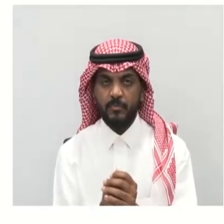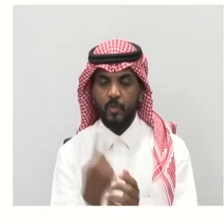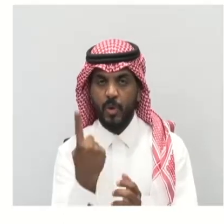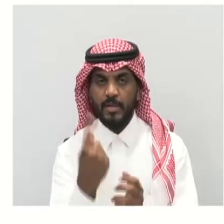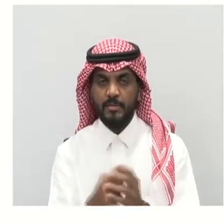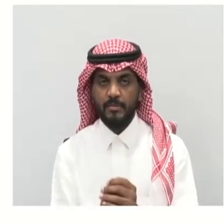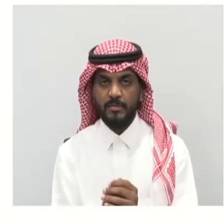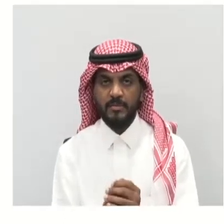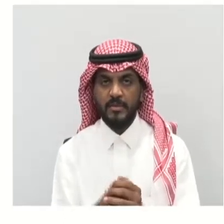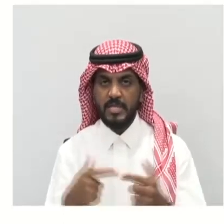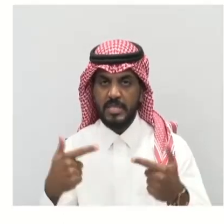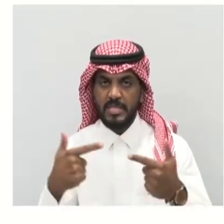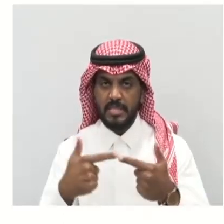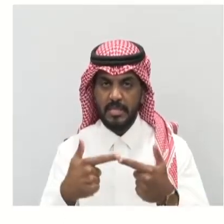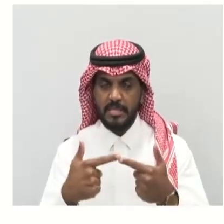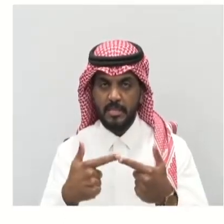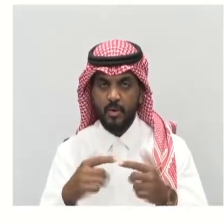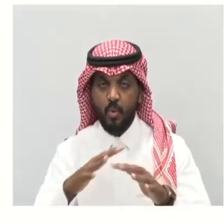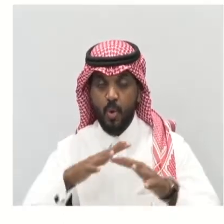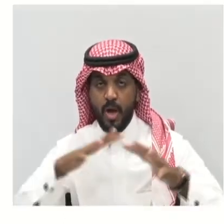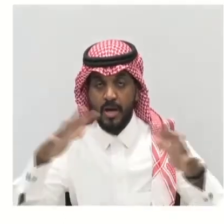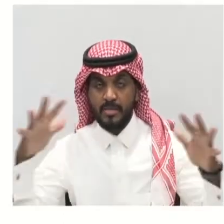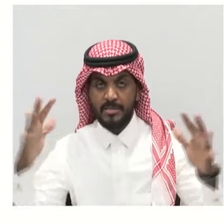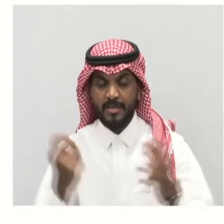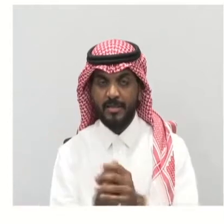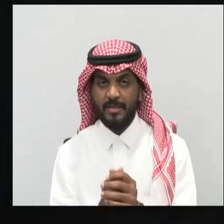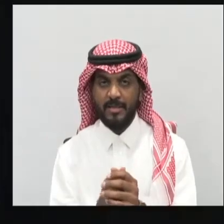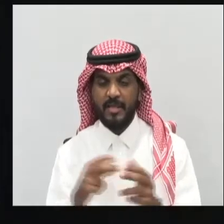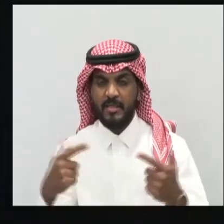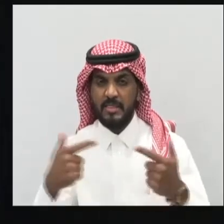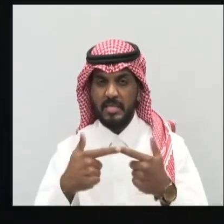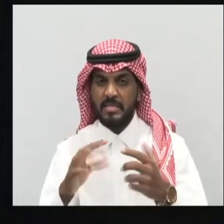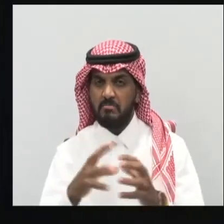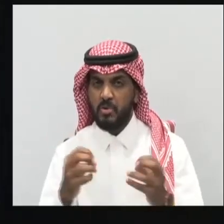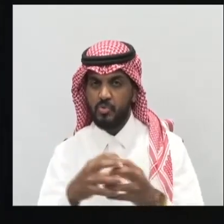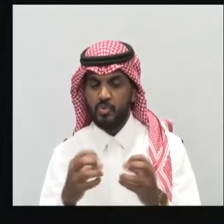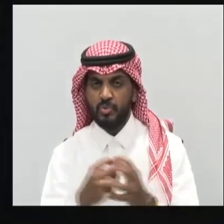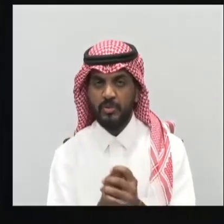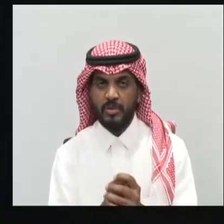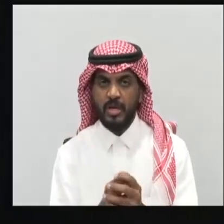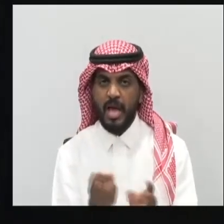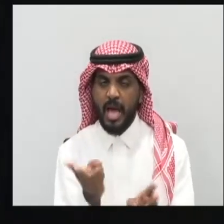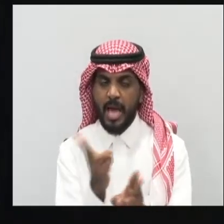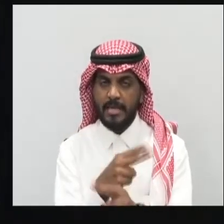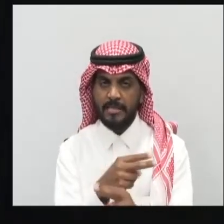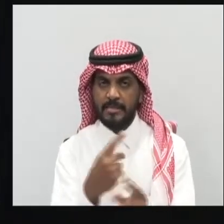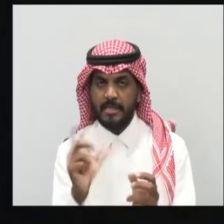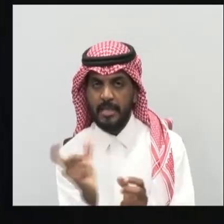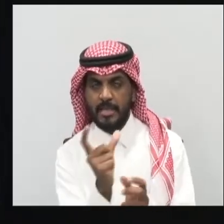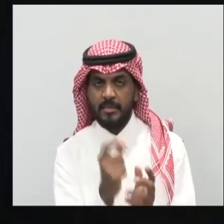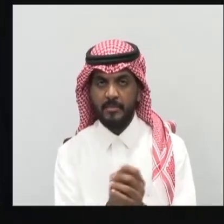رقم واحد: ضد واسعة، المقصود بضد الكلمة أي عكس